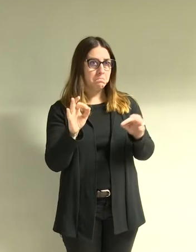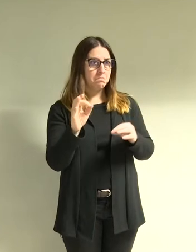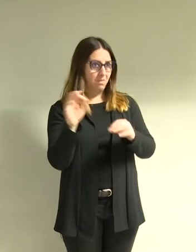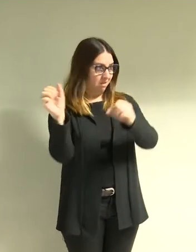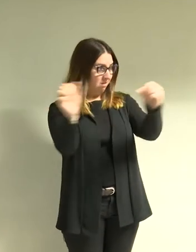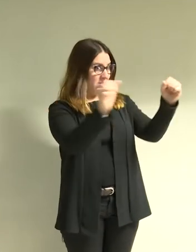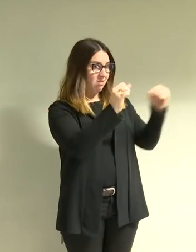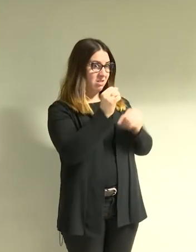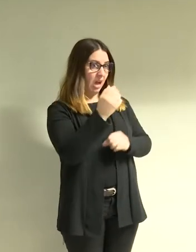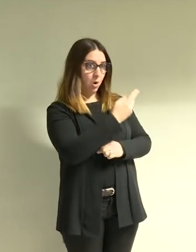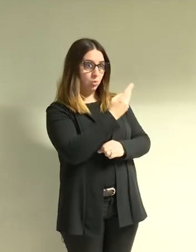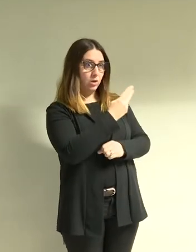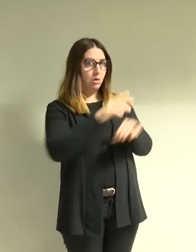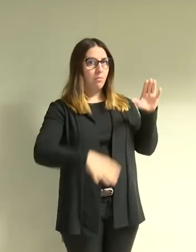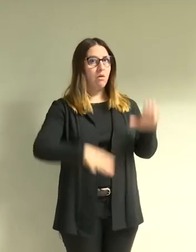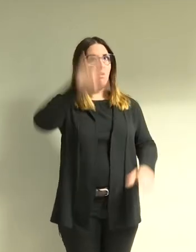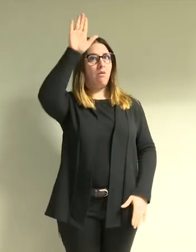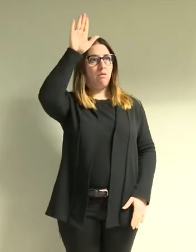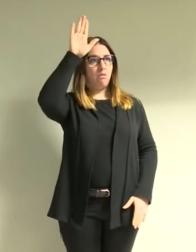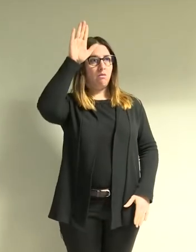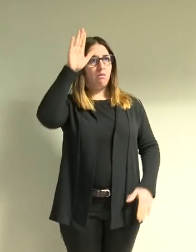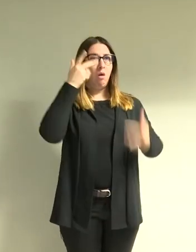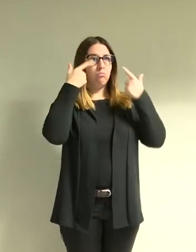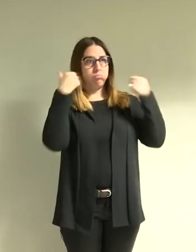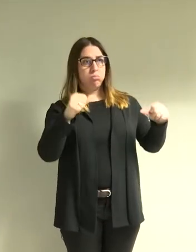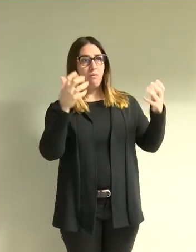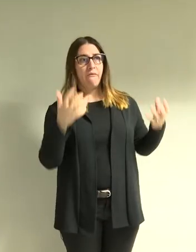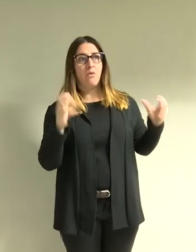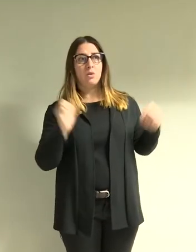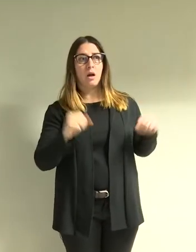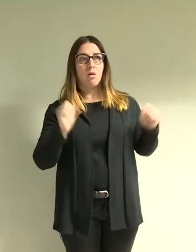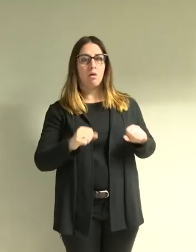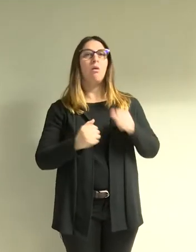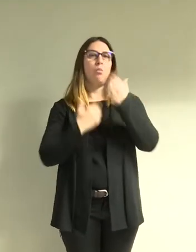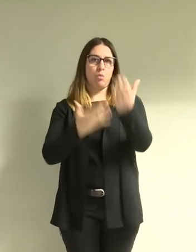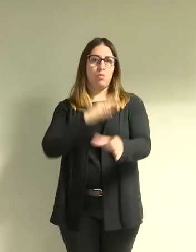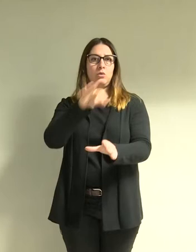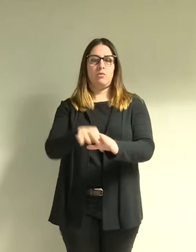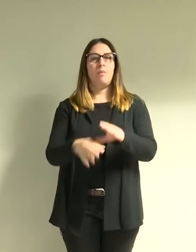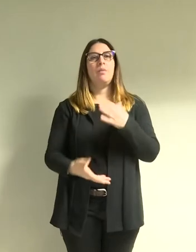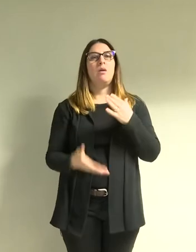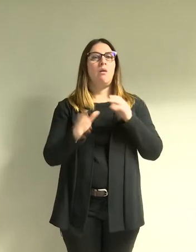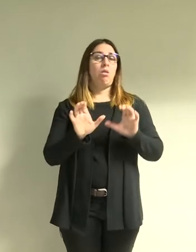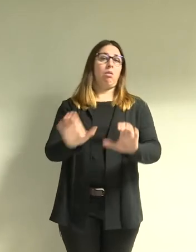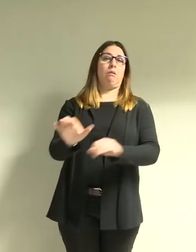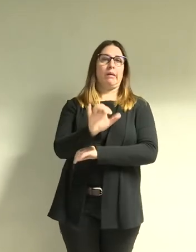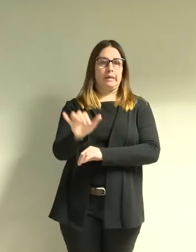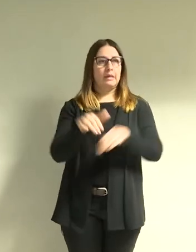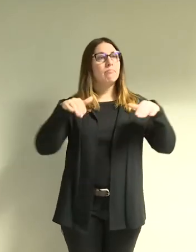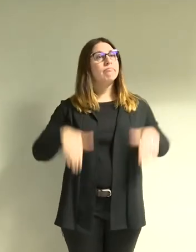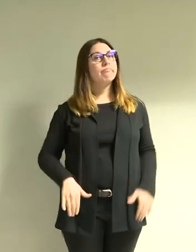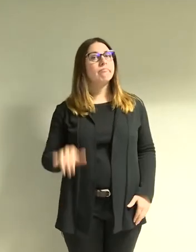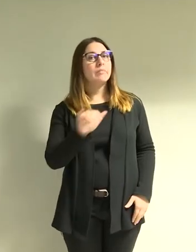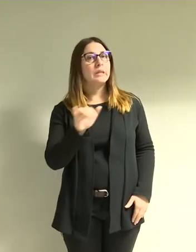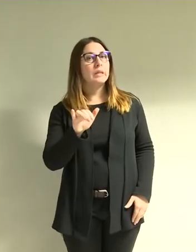d'accord pour procéder à un vote à main levée oui nous mettons donc voix qui ne prend pas part au vote qui s'abstient